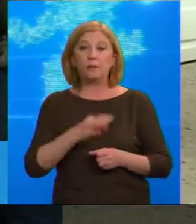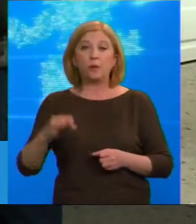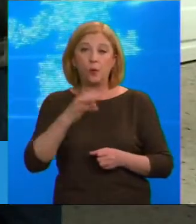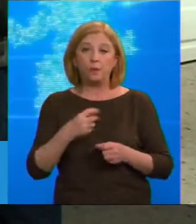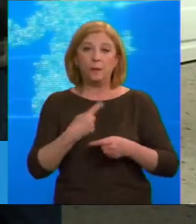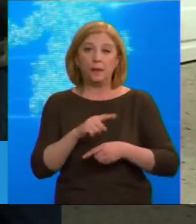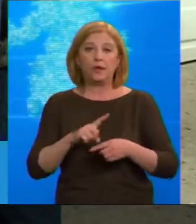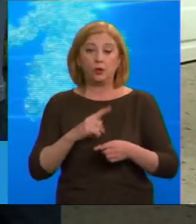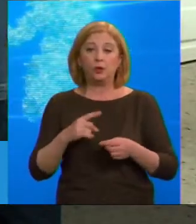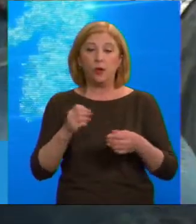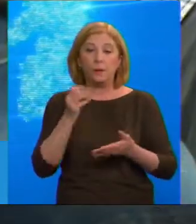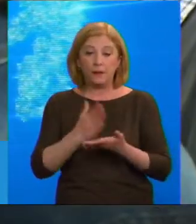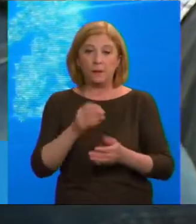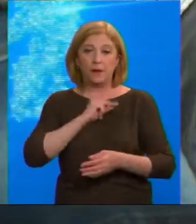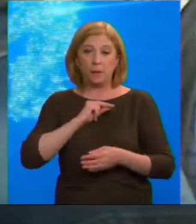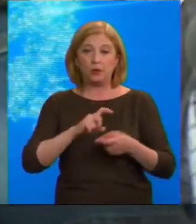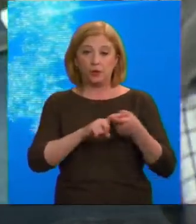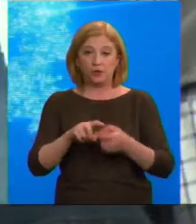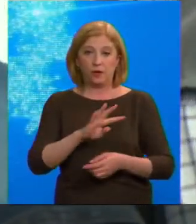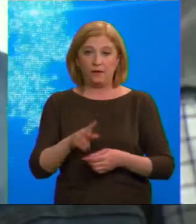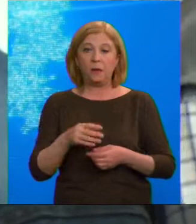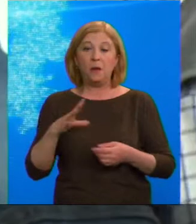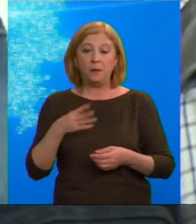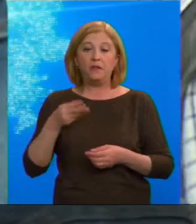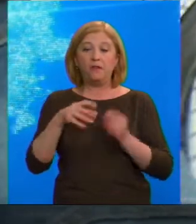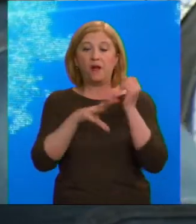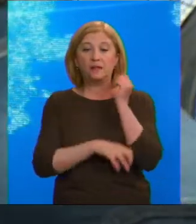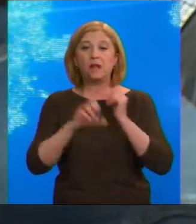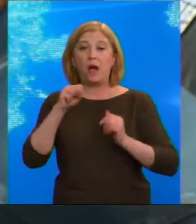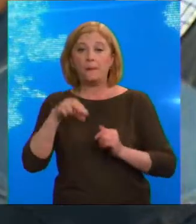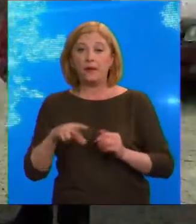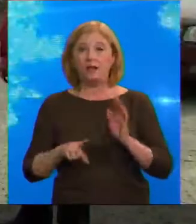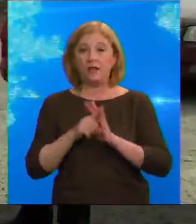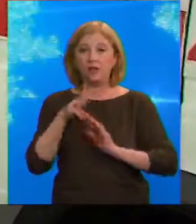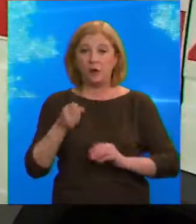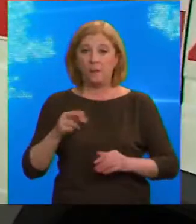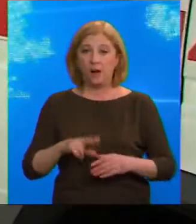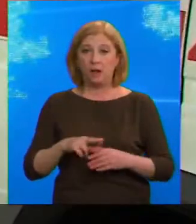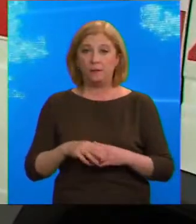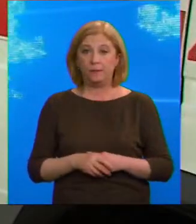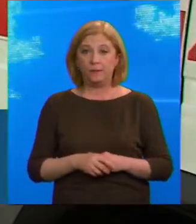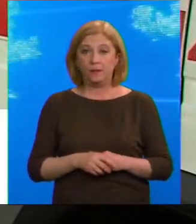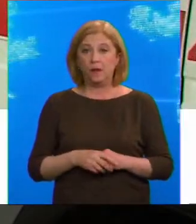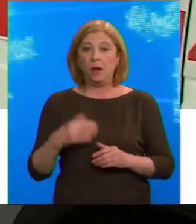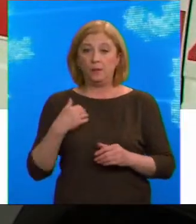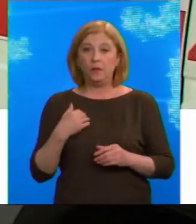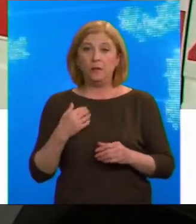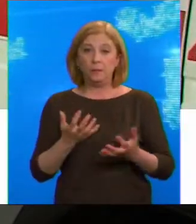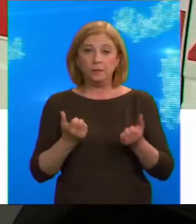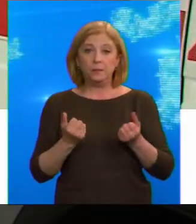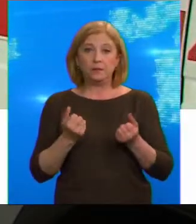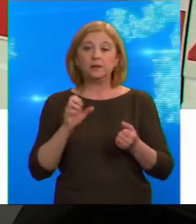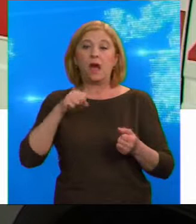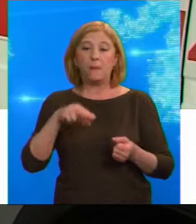которые непосредственно работают с ковидом, были выплачены в конце апреля, в начале мая. мне поступило вот за